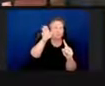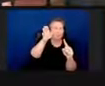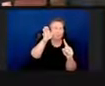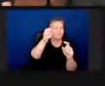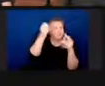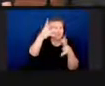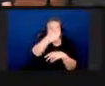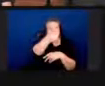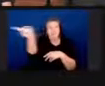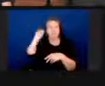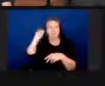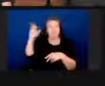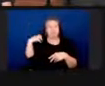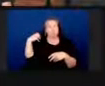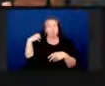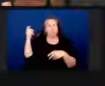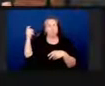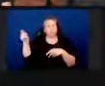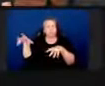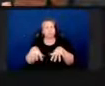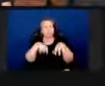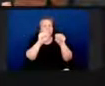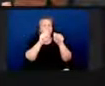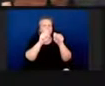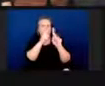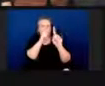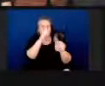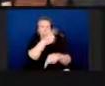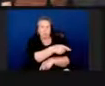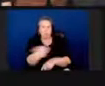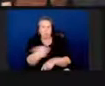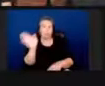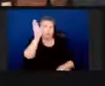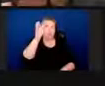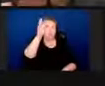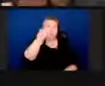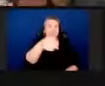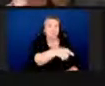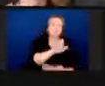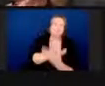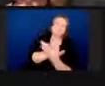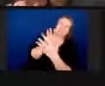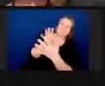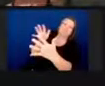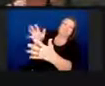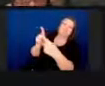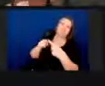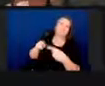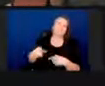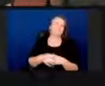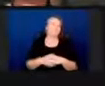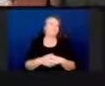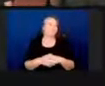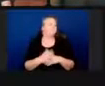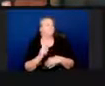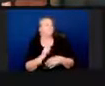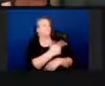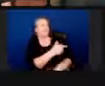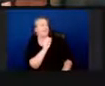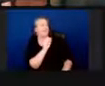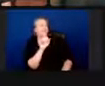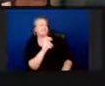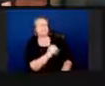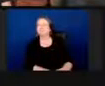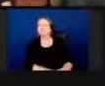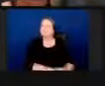على مستقبل كل شخص على حدى، ولهذا السبب نحن لازلنا نعقد هذه الشركات ولازلنا شركاء